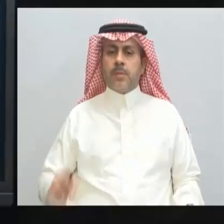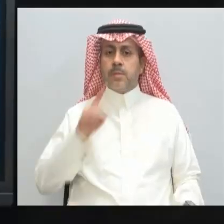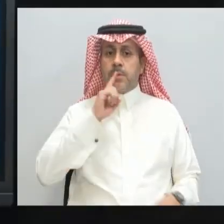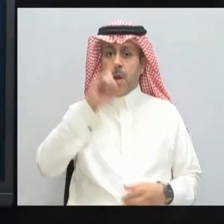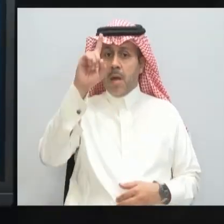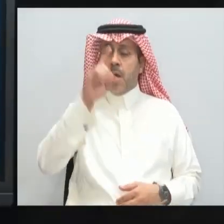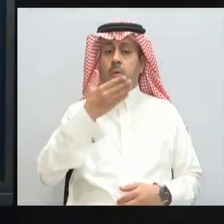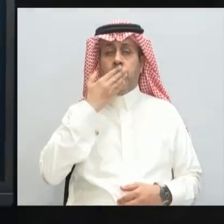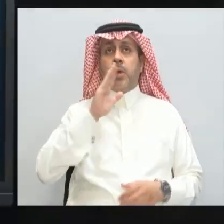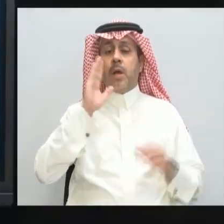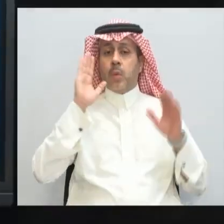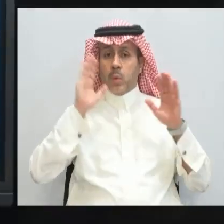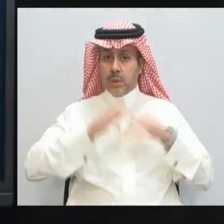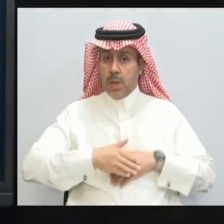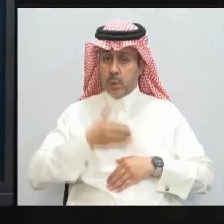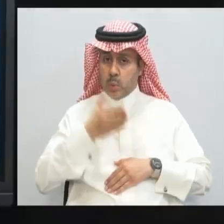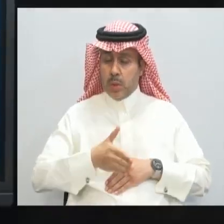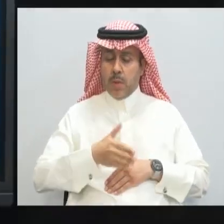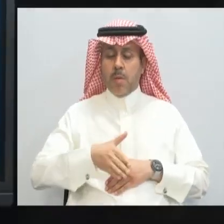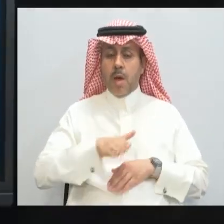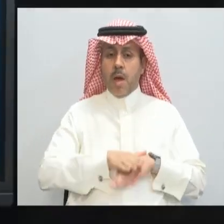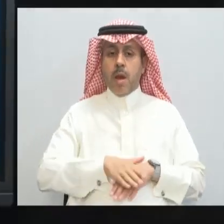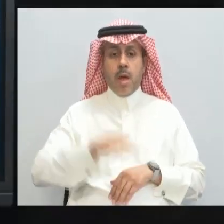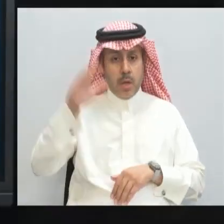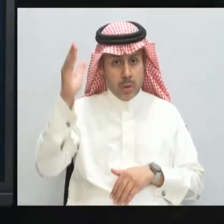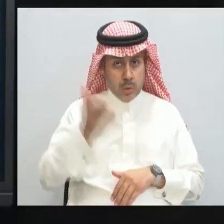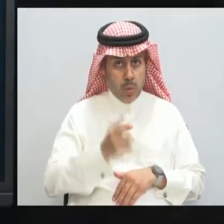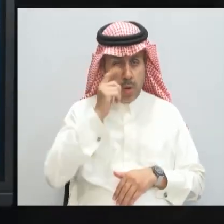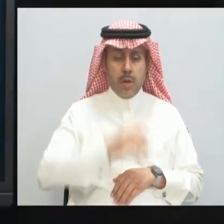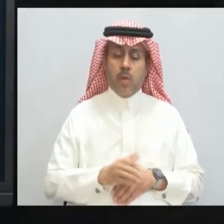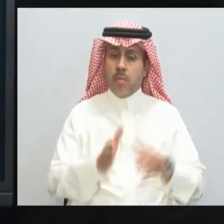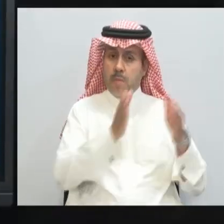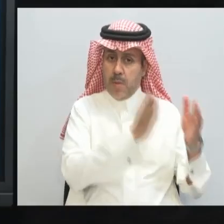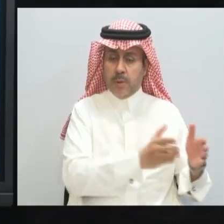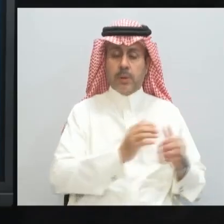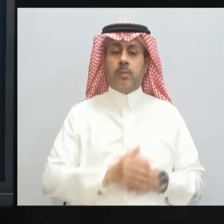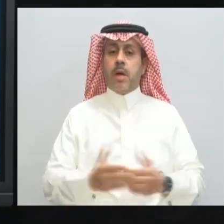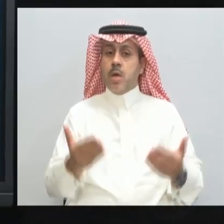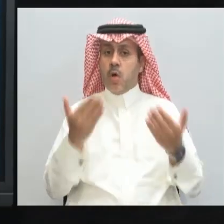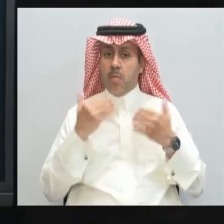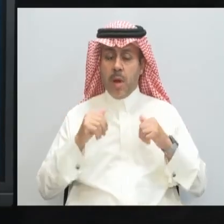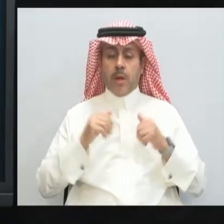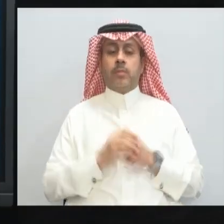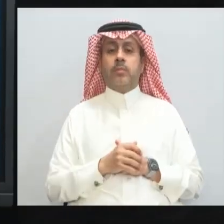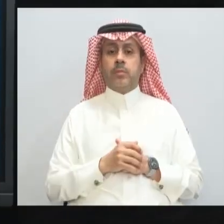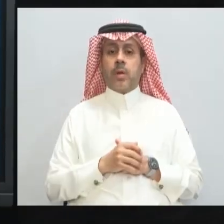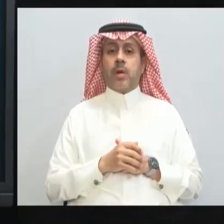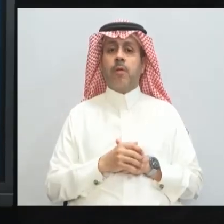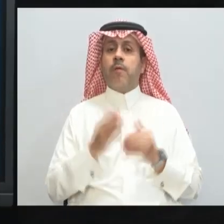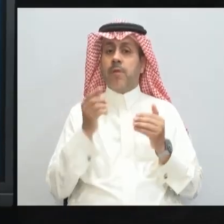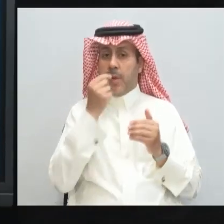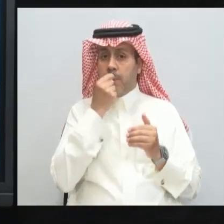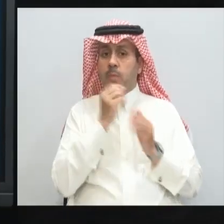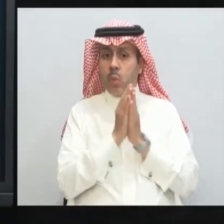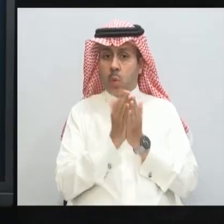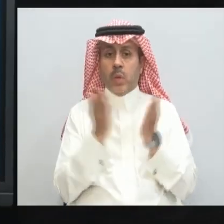بسم الله والحمد لله وصلاه وسلاما على رسول الله ثم اما بعد نحييكم مره اخرى في مقرر القران الكريم